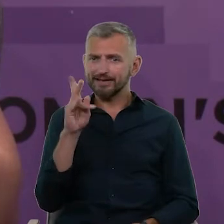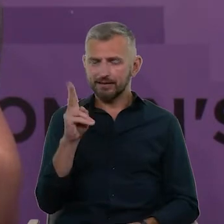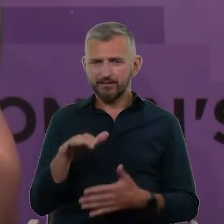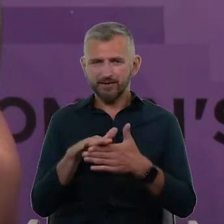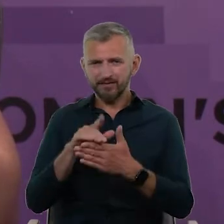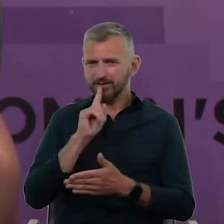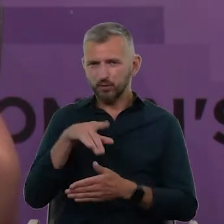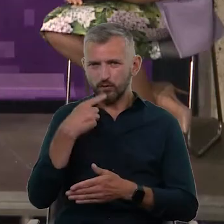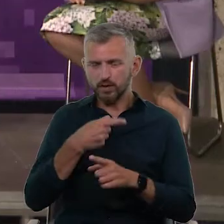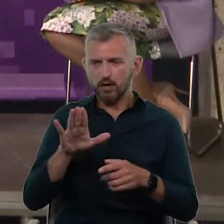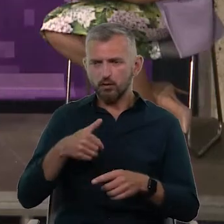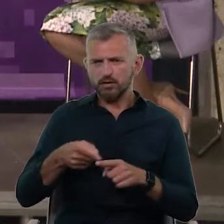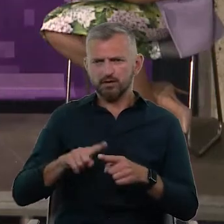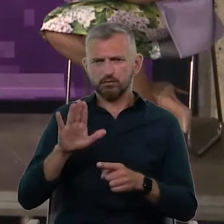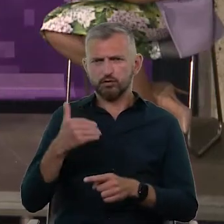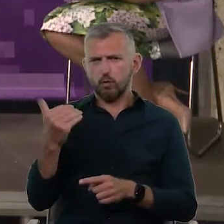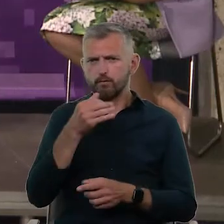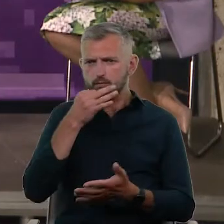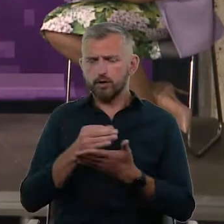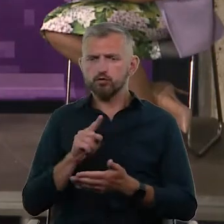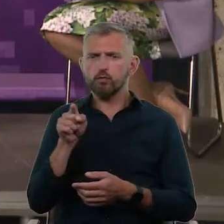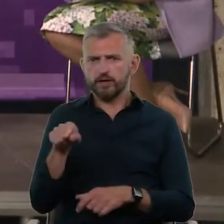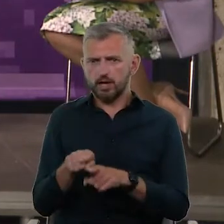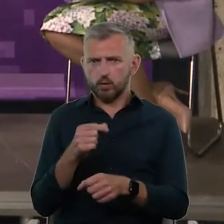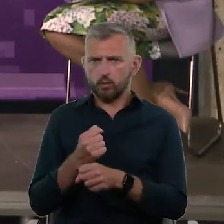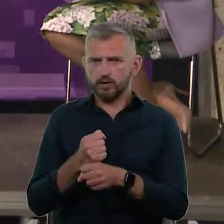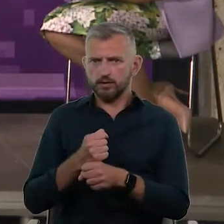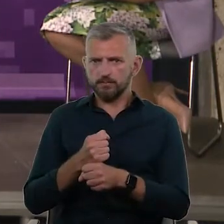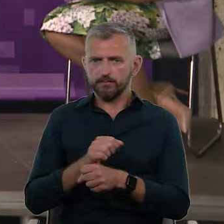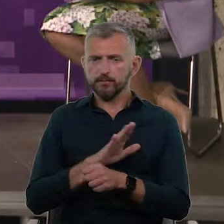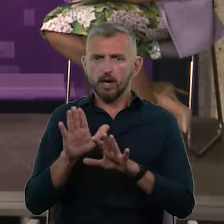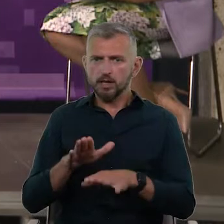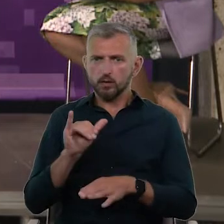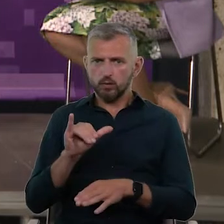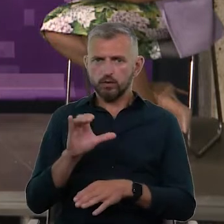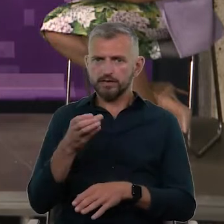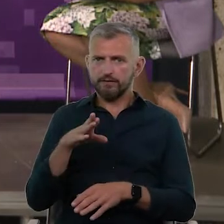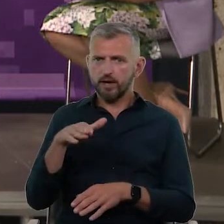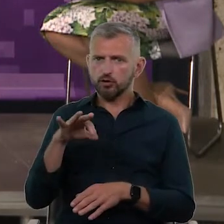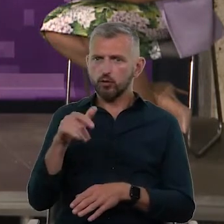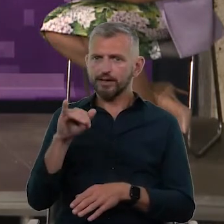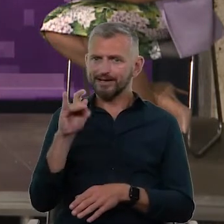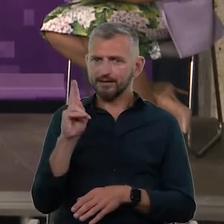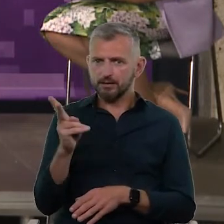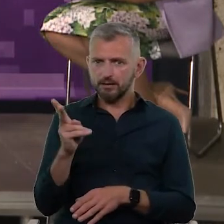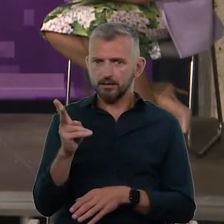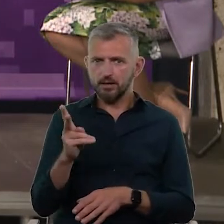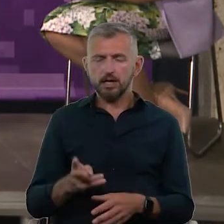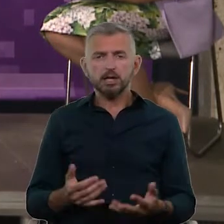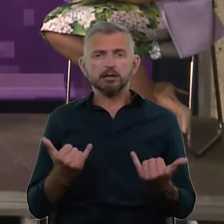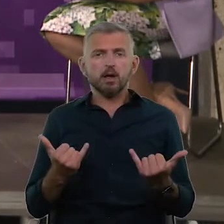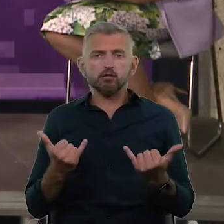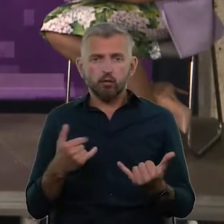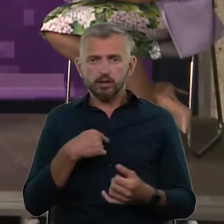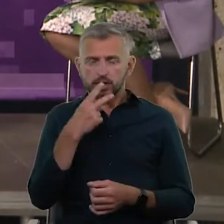і нехай це буде його відповідальність, чому він так робить. І не тільки у Святогірську. Але на сьогодні